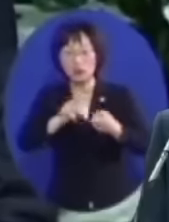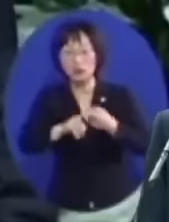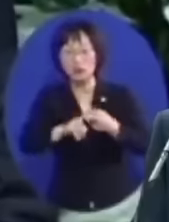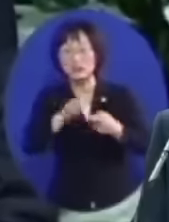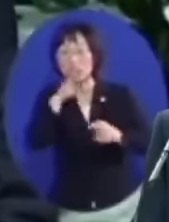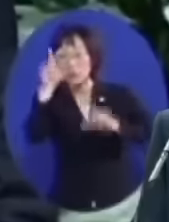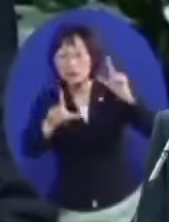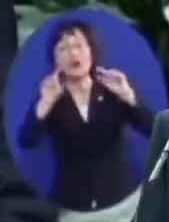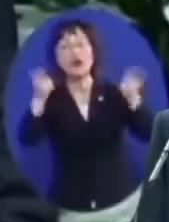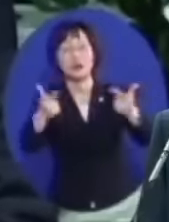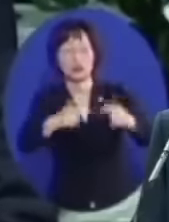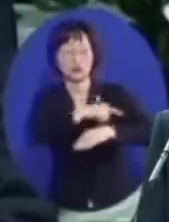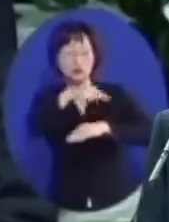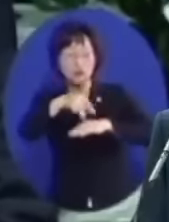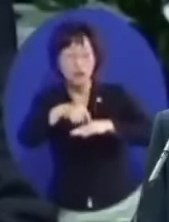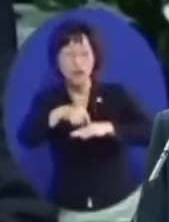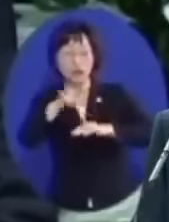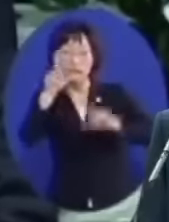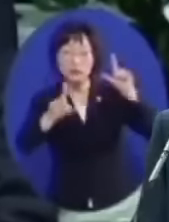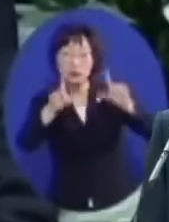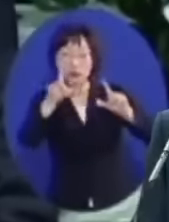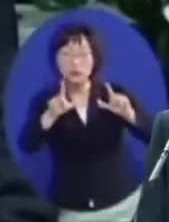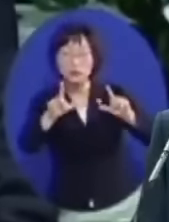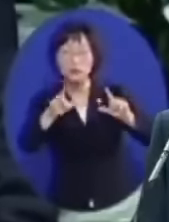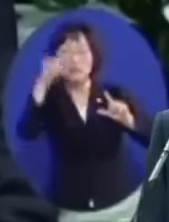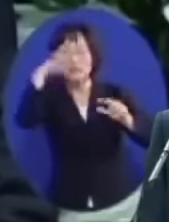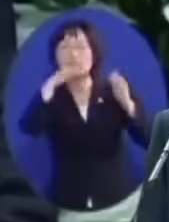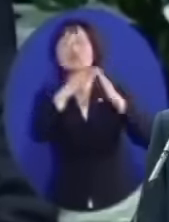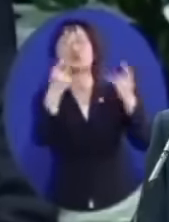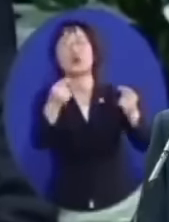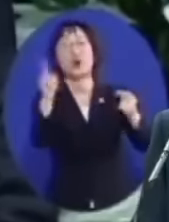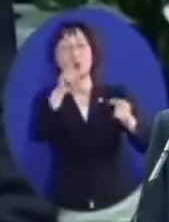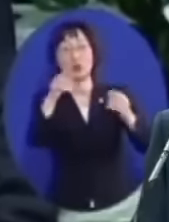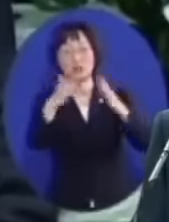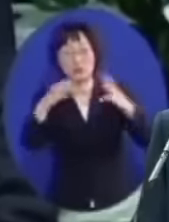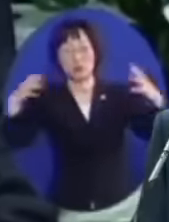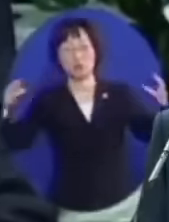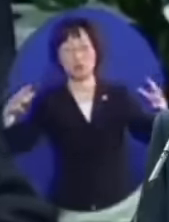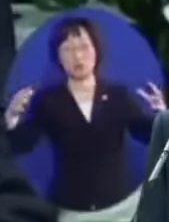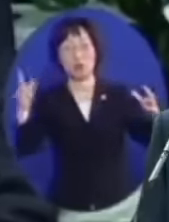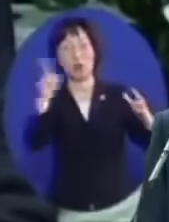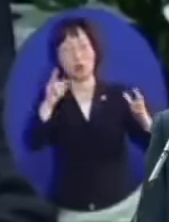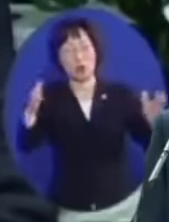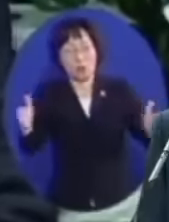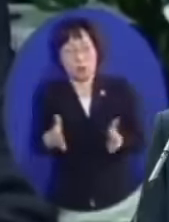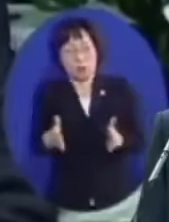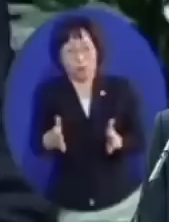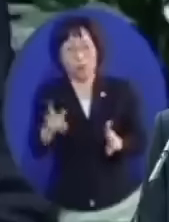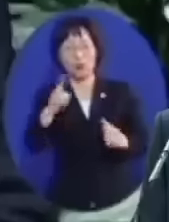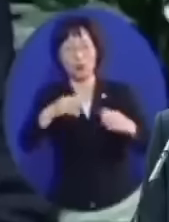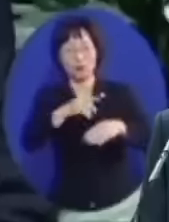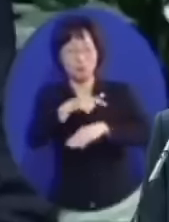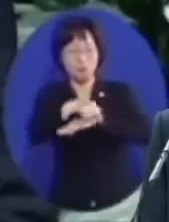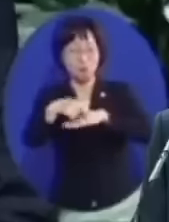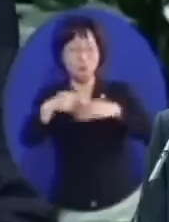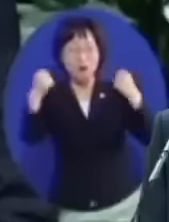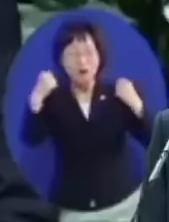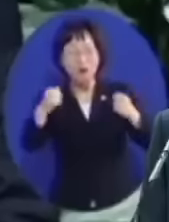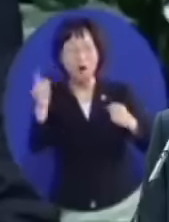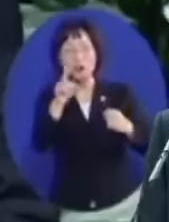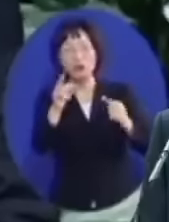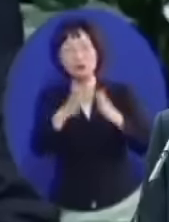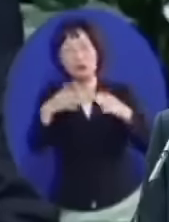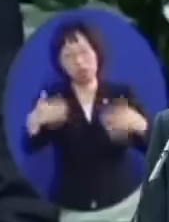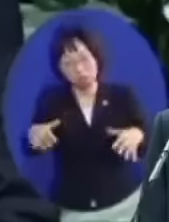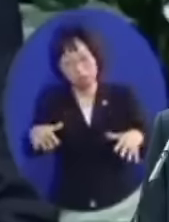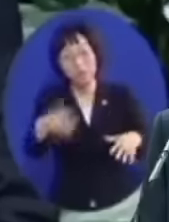여러분은 육체라는 집을 지고 살고 있는데 어떤 집은 뚱뚱하고 어떤 집은 빼빼하고 어떤 집은 건강하고 어떤 집은 좀 흔들흔들하고